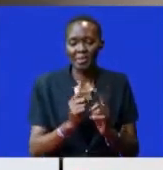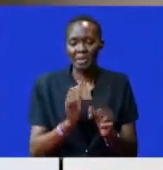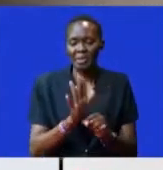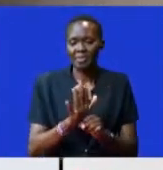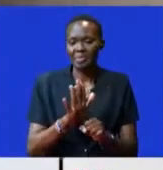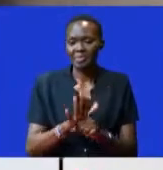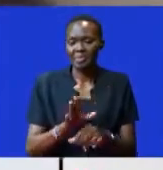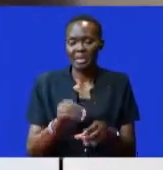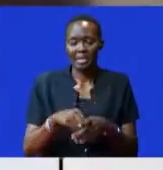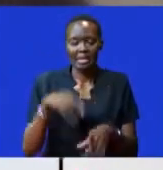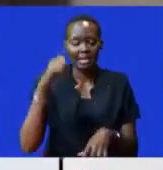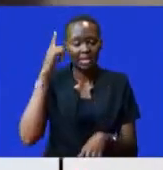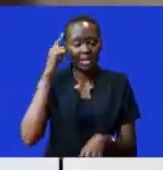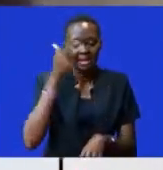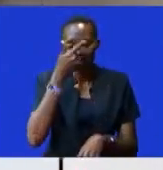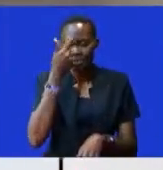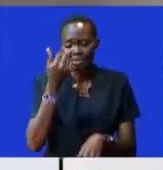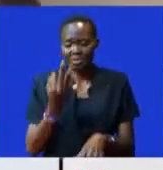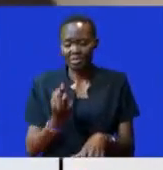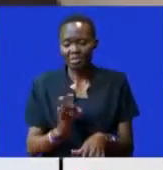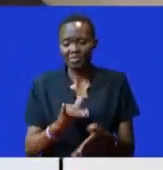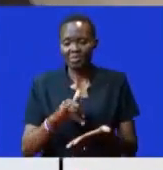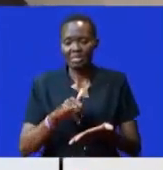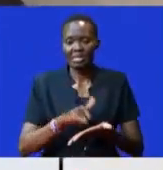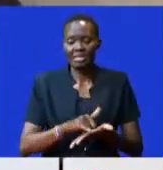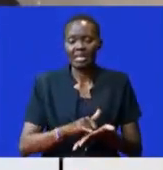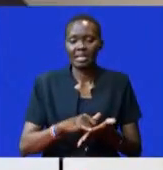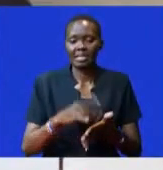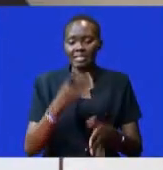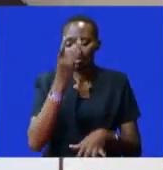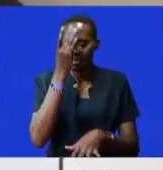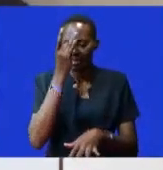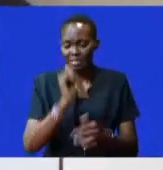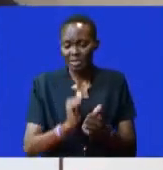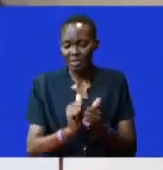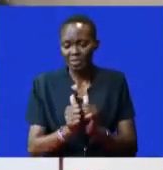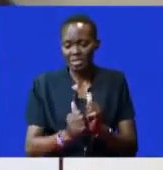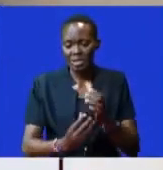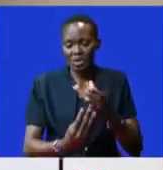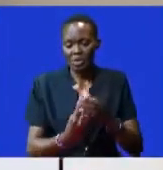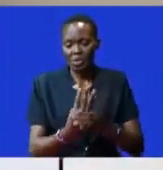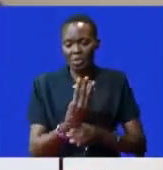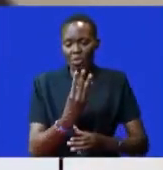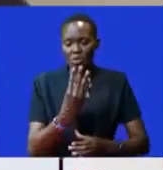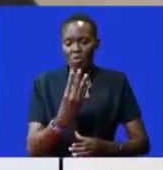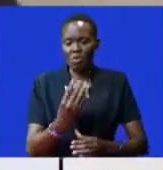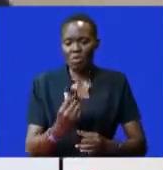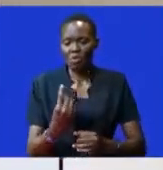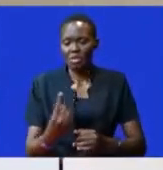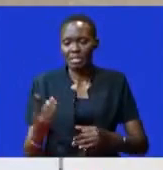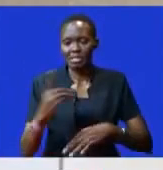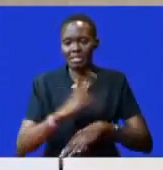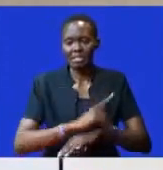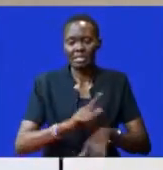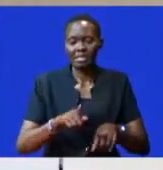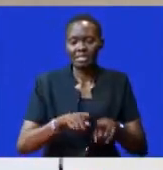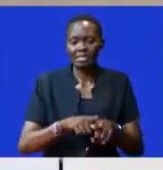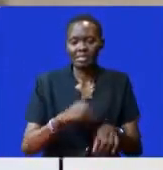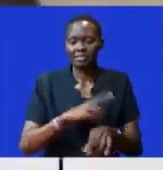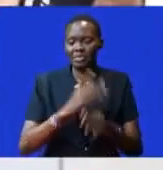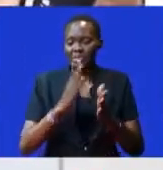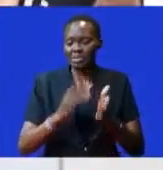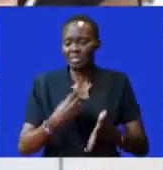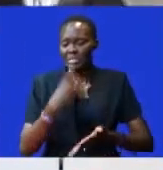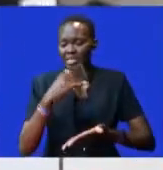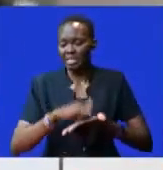bende koro gore kuome ma pek mar wiye koro medore odiochieng' kodiochieng'. Wach ma bende lakteche pacho kaendi oramo ni nyaka